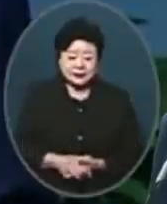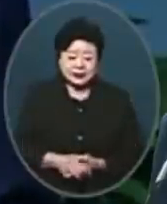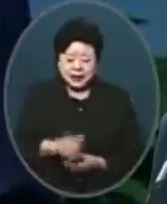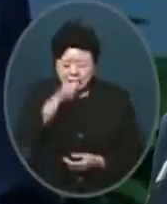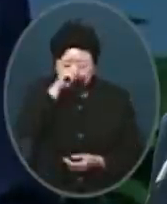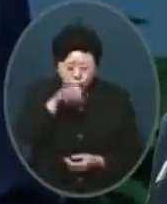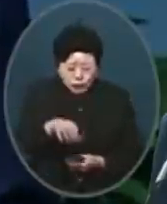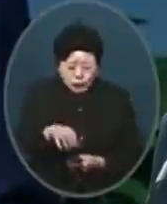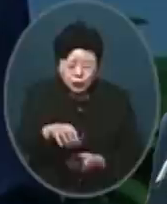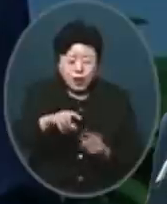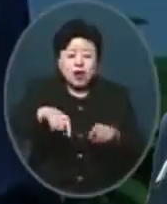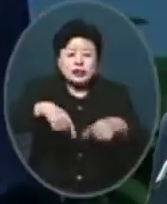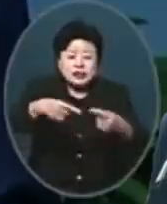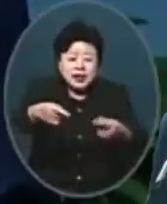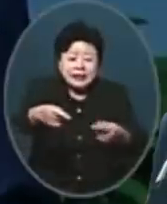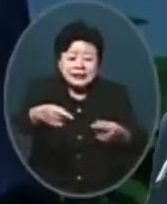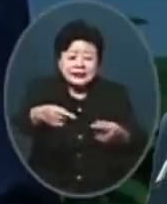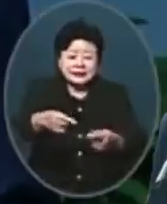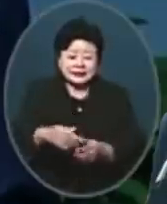낙원으로 들어가는